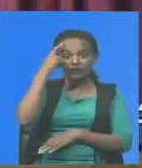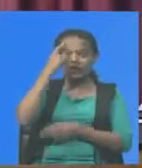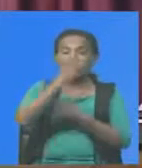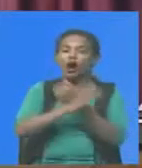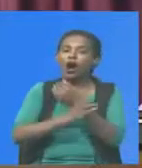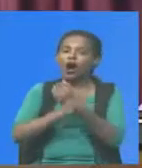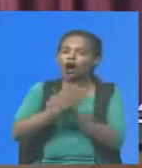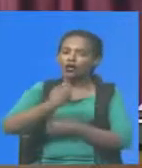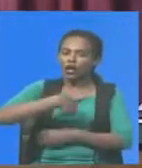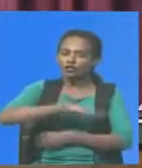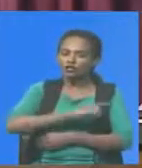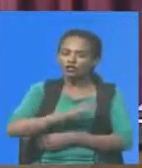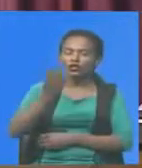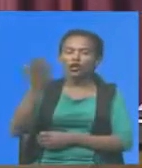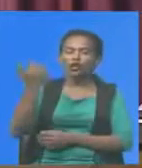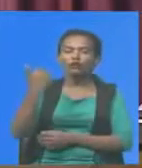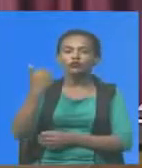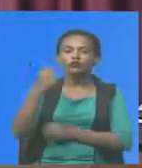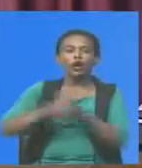ሀገራችን ላለፉት አመታት